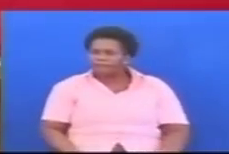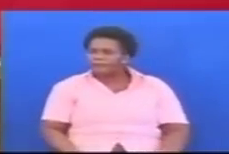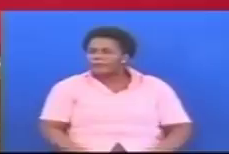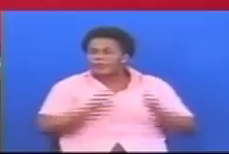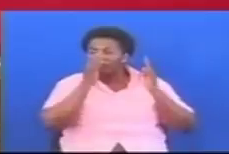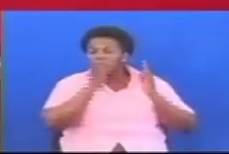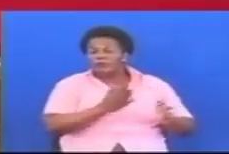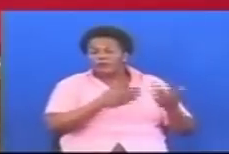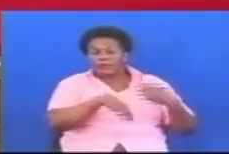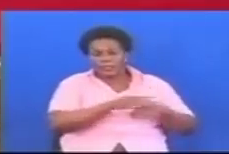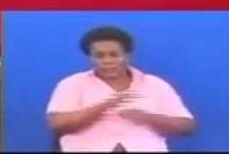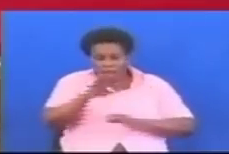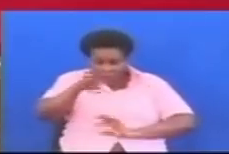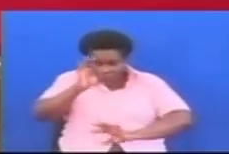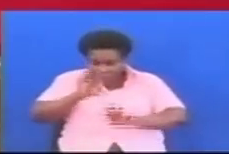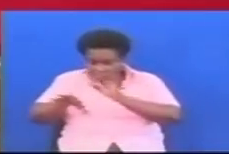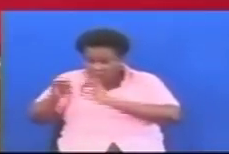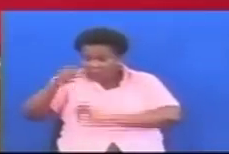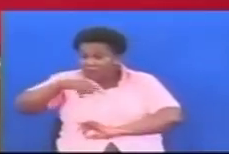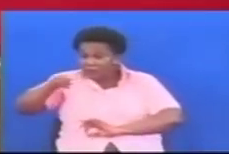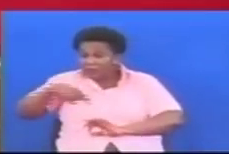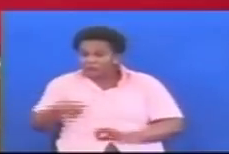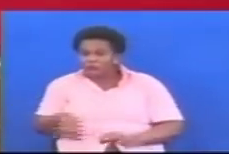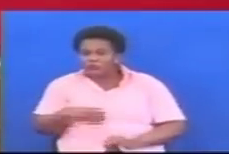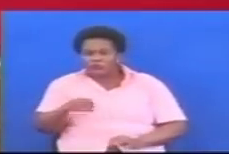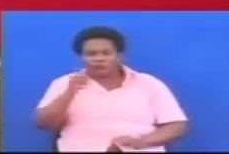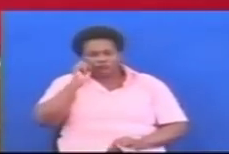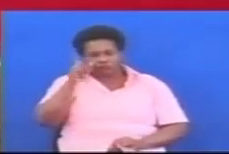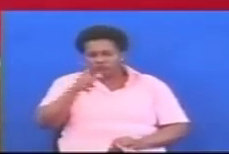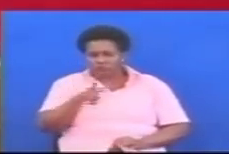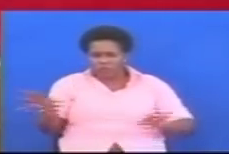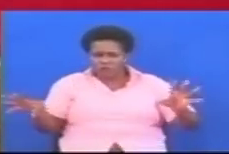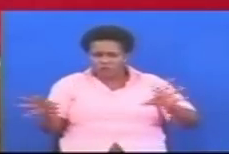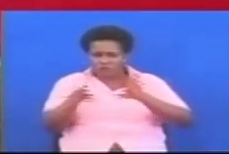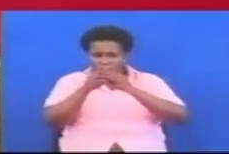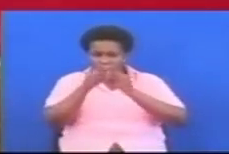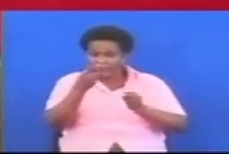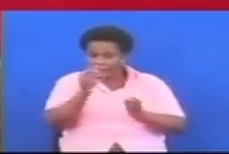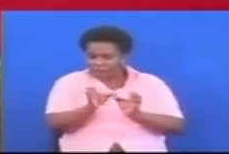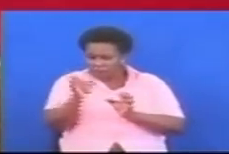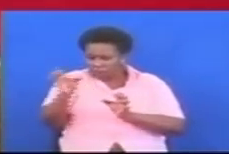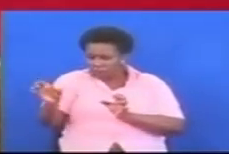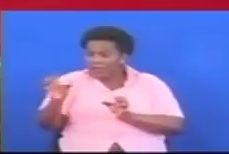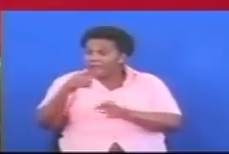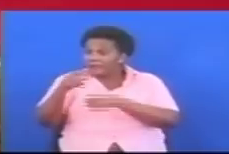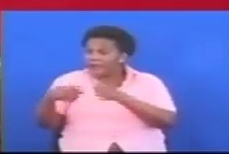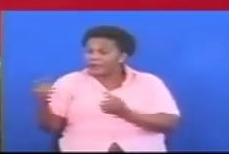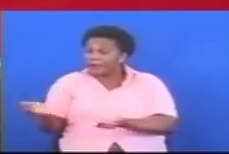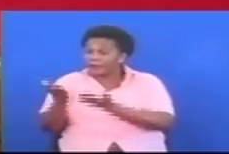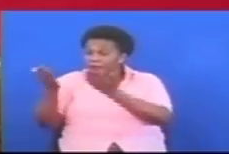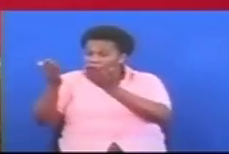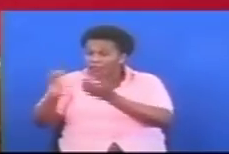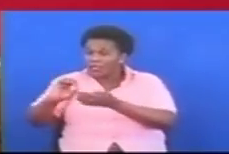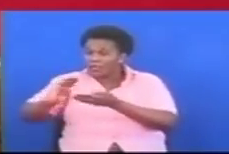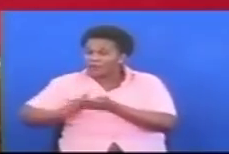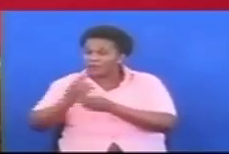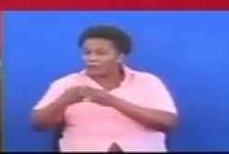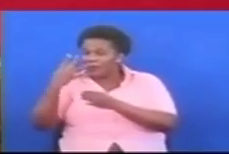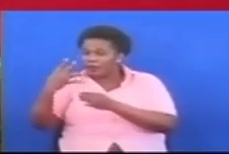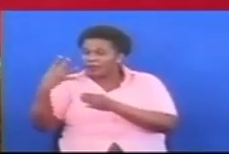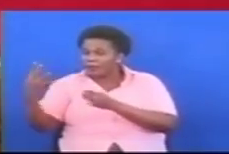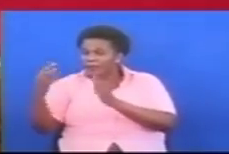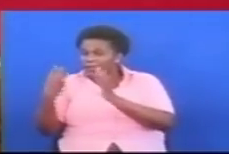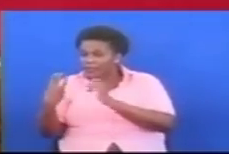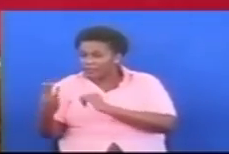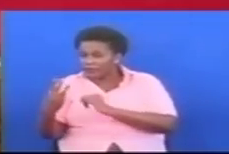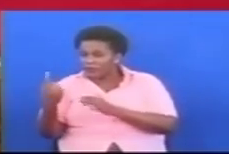wa kamati umebaini kuwa jumla ya fedha za ndani zilizotengwa kwa ajili ya miradi ya maendeleo ni shilingi bilioni 443